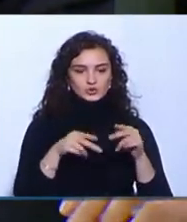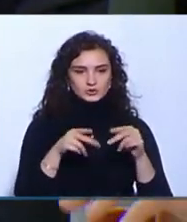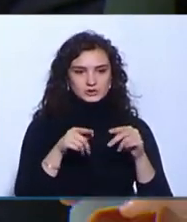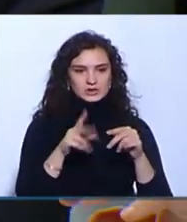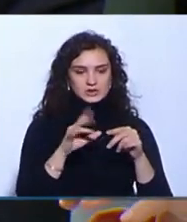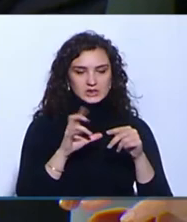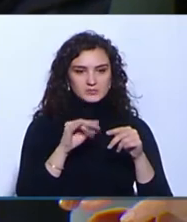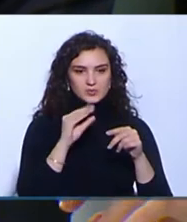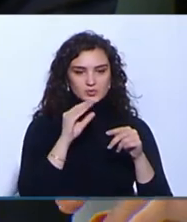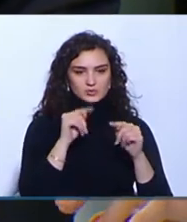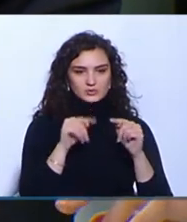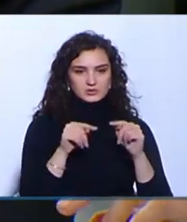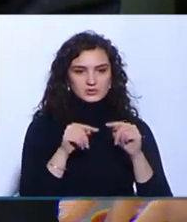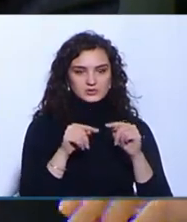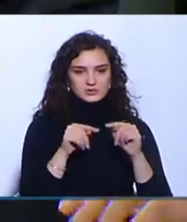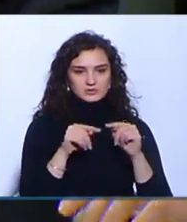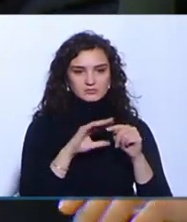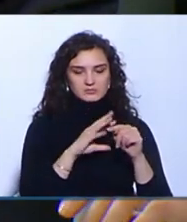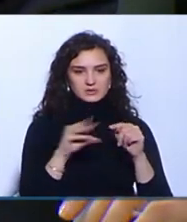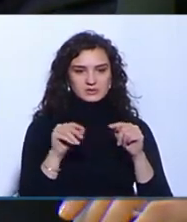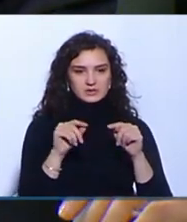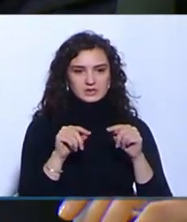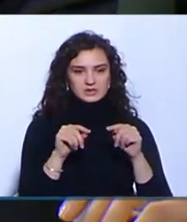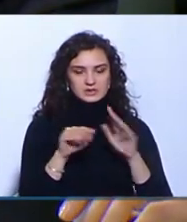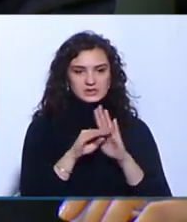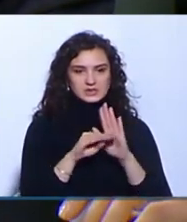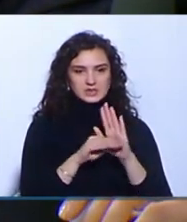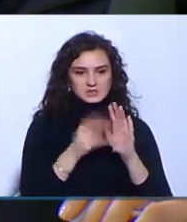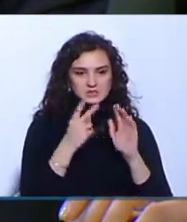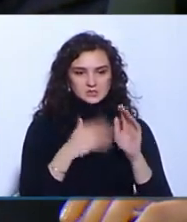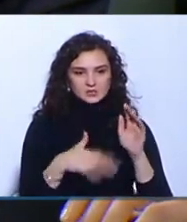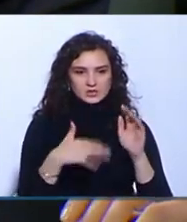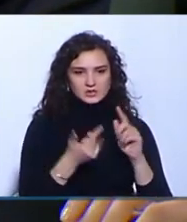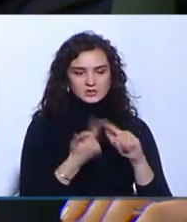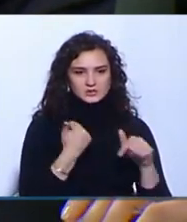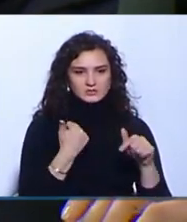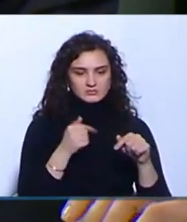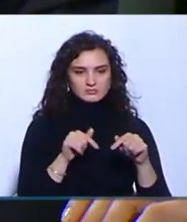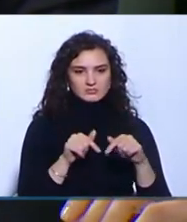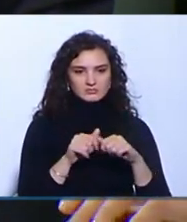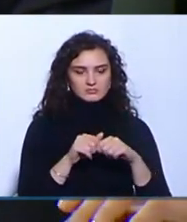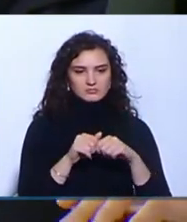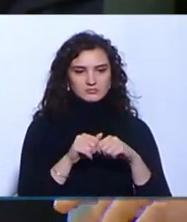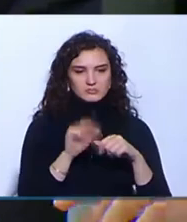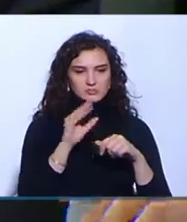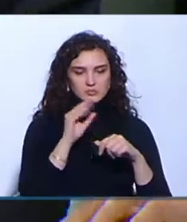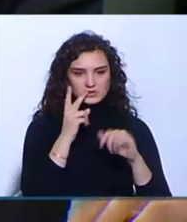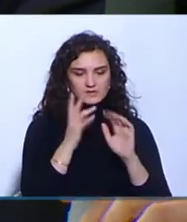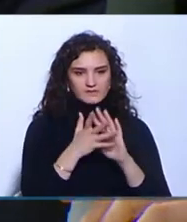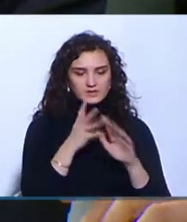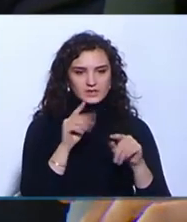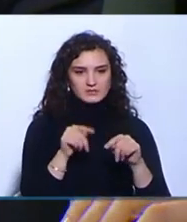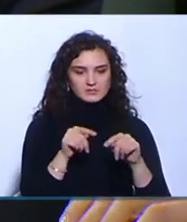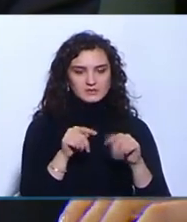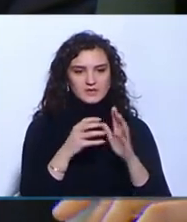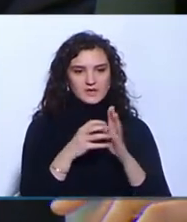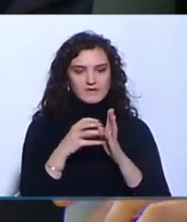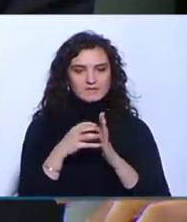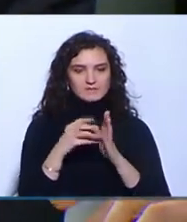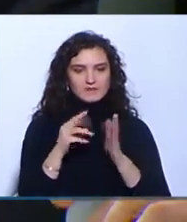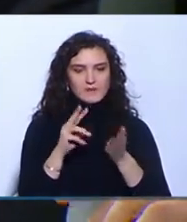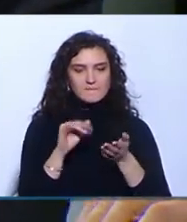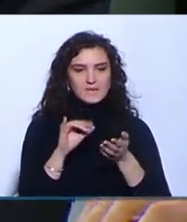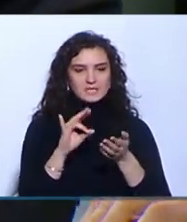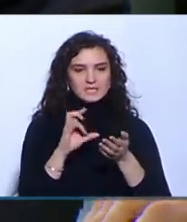თქვენ ამოვკრიფავთ მთელ ლიმფურ სისტემას მუცლიდან, როდესაც შედივართ წრბოლის ცისტერნაში, როდესაც ვიღებთ იმ ლიმფურ კვანძებს, რომელიც არის